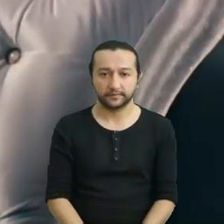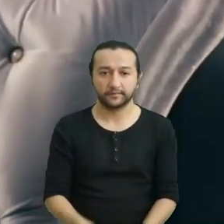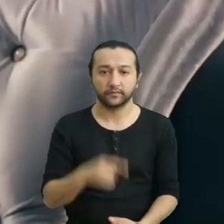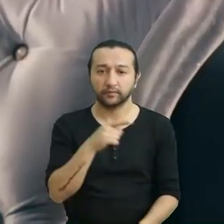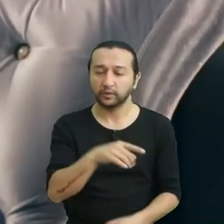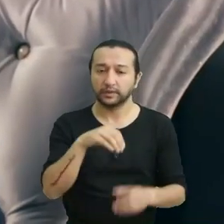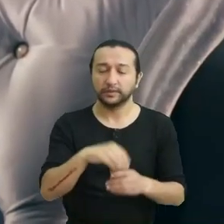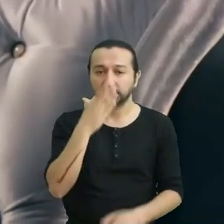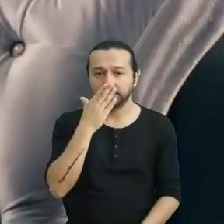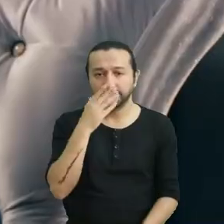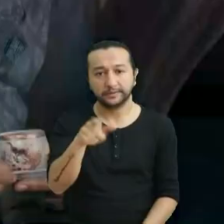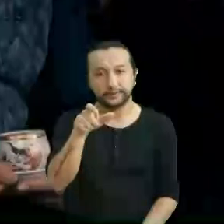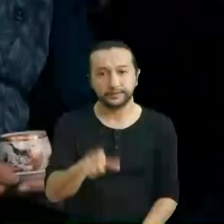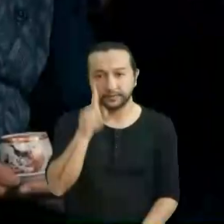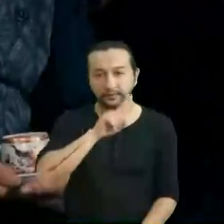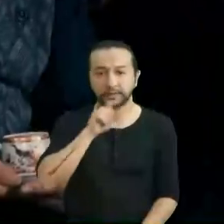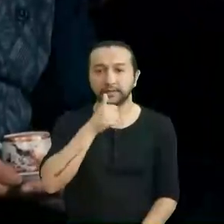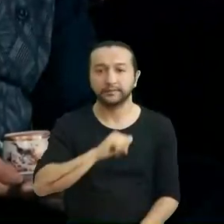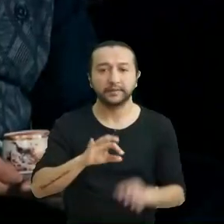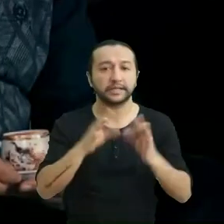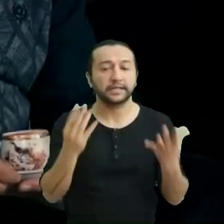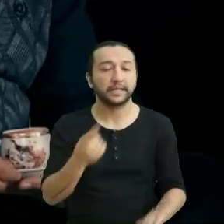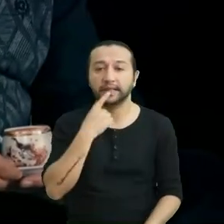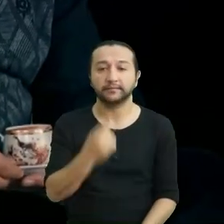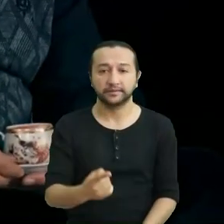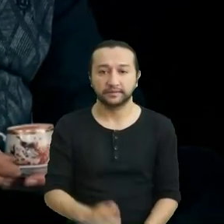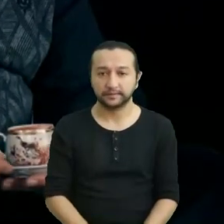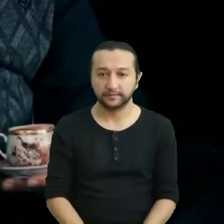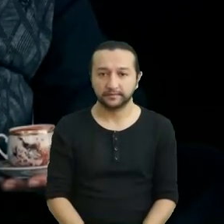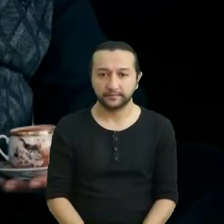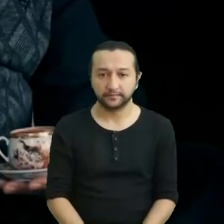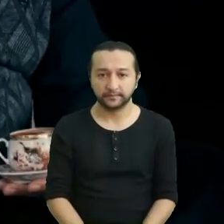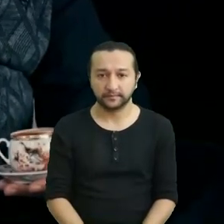Bu kez endişem sizdendir abi. Ne demiştik?